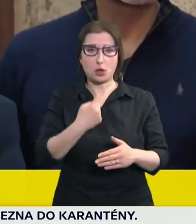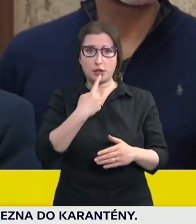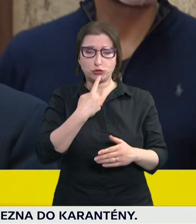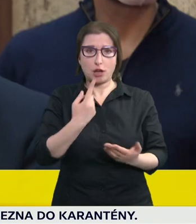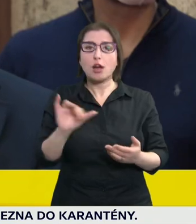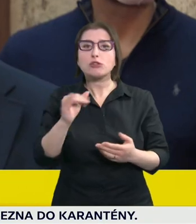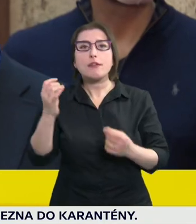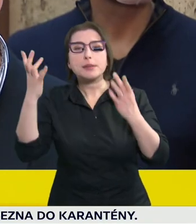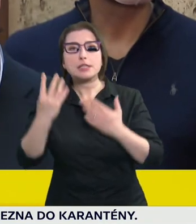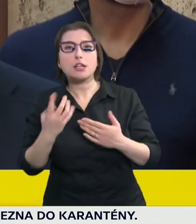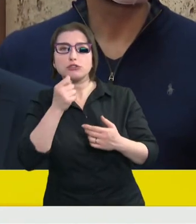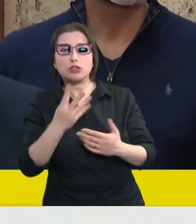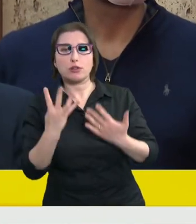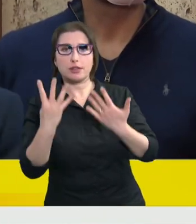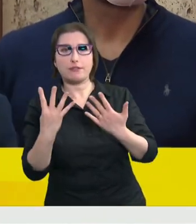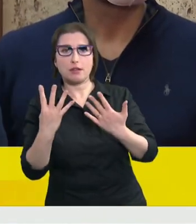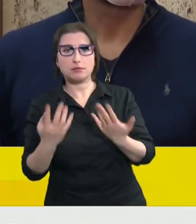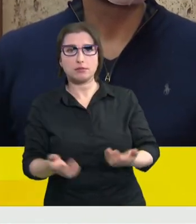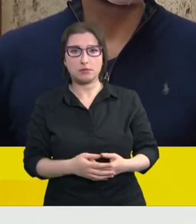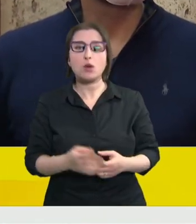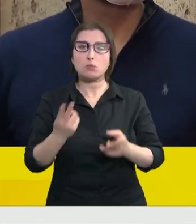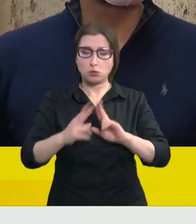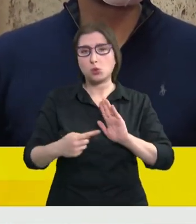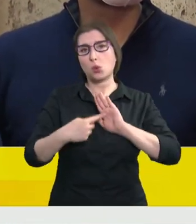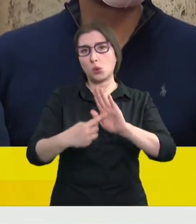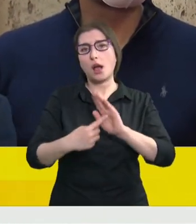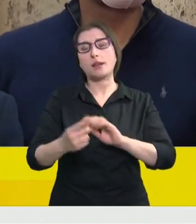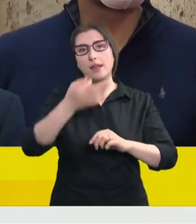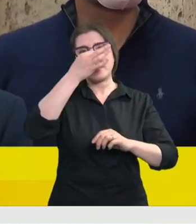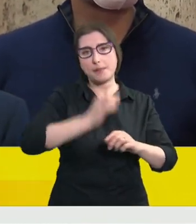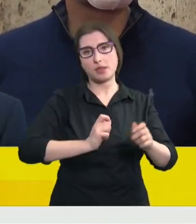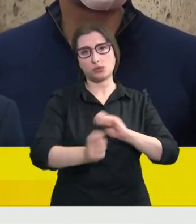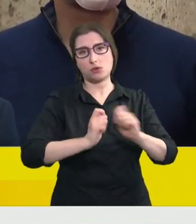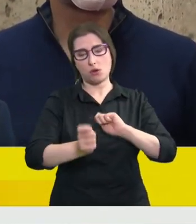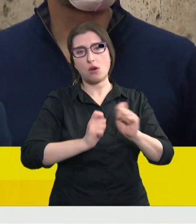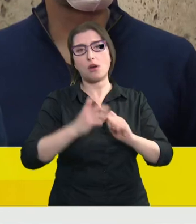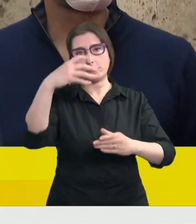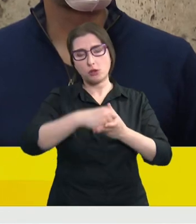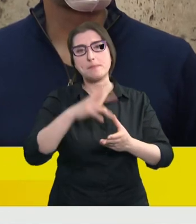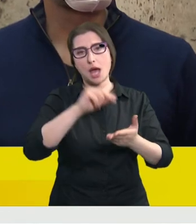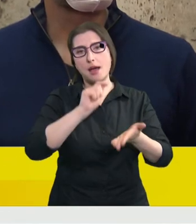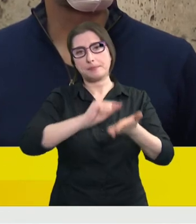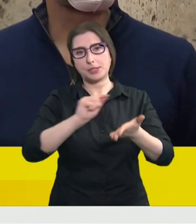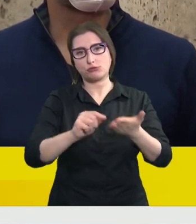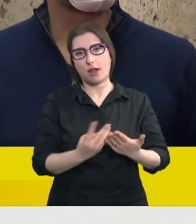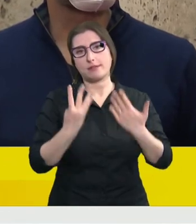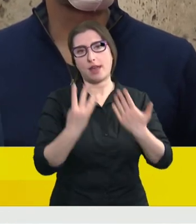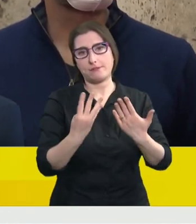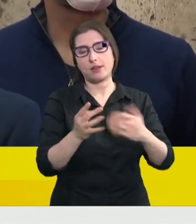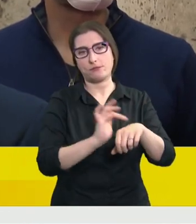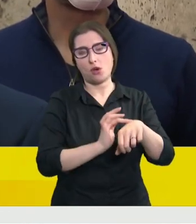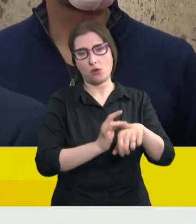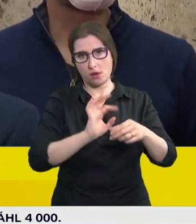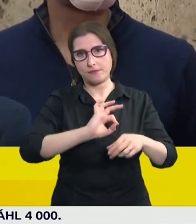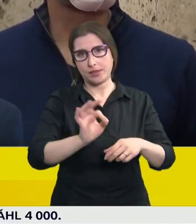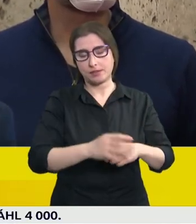mohu ukázat průkaznou korespondenci od německé strany, že nabízejí 9 pacientů v tuto chvíli. Tak jak